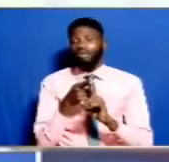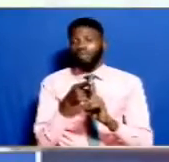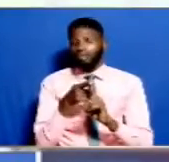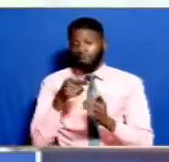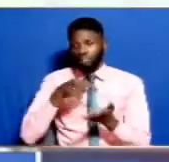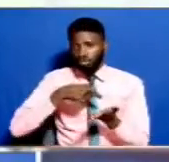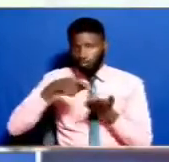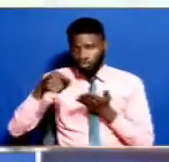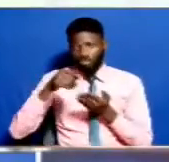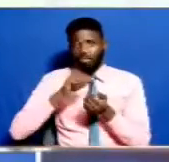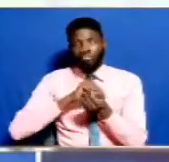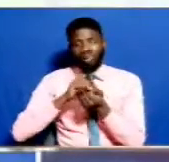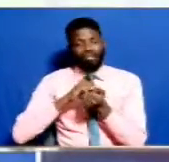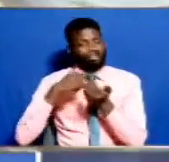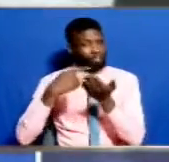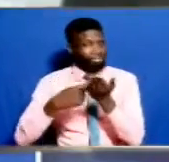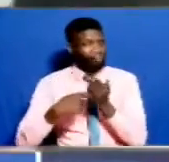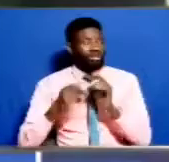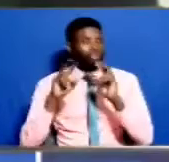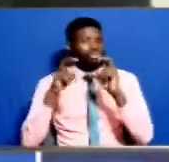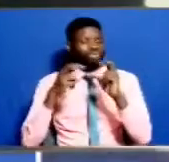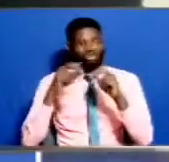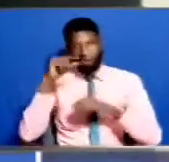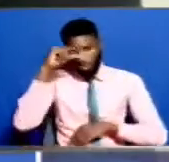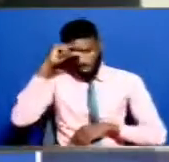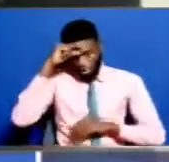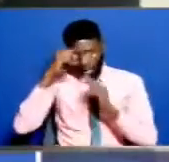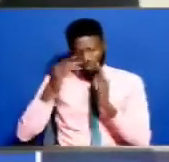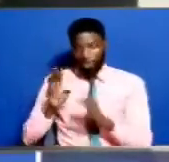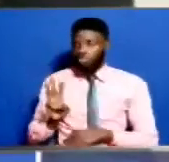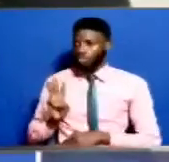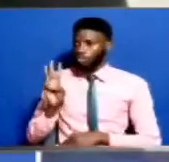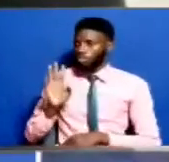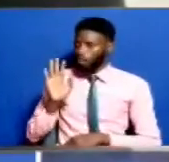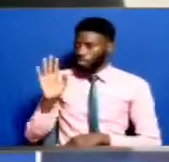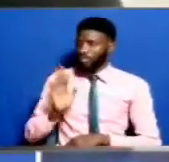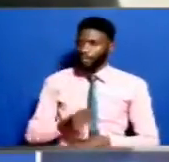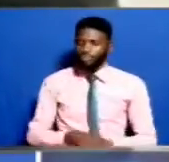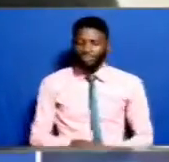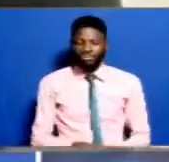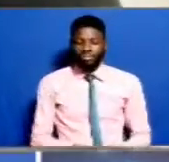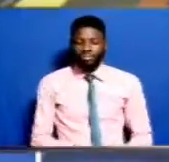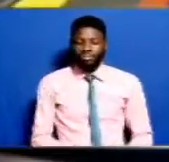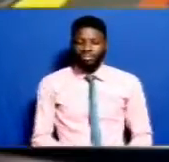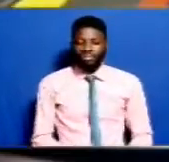swala hilo. Nikiripotia darubini ya Channel 1, naitwa Safin Acheng Oma.